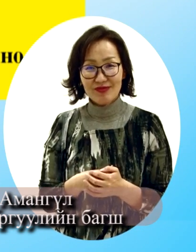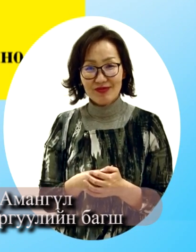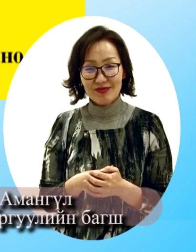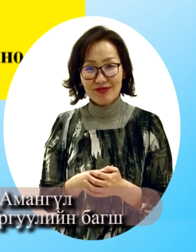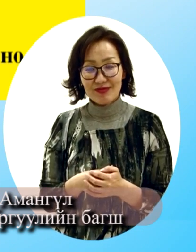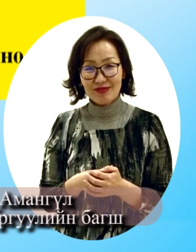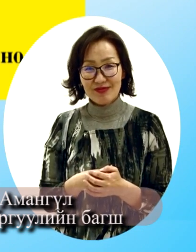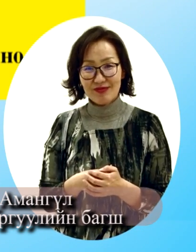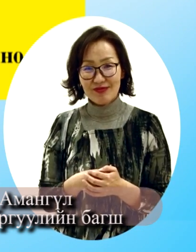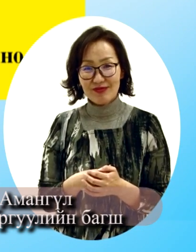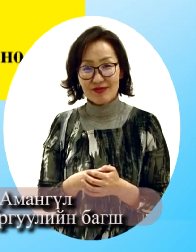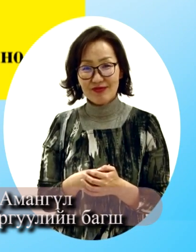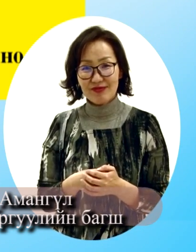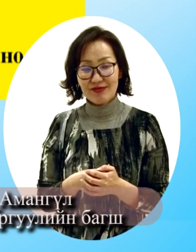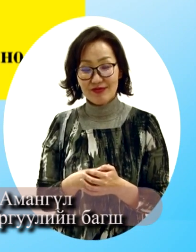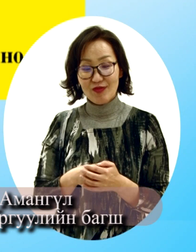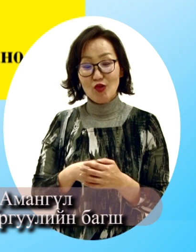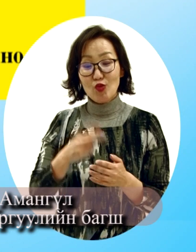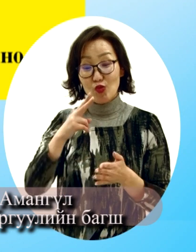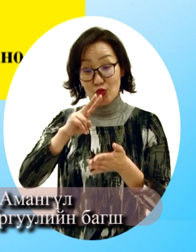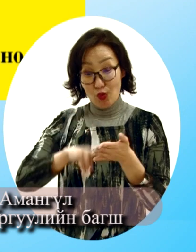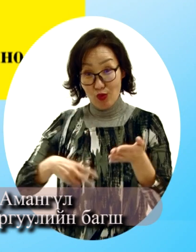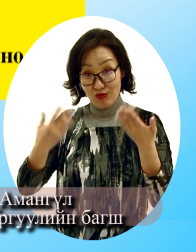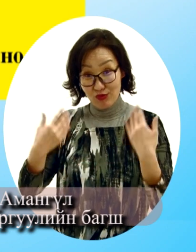Сенин алган бааң чыгат.